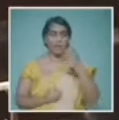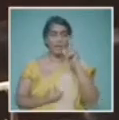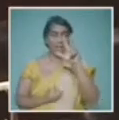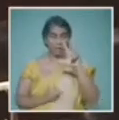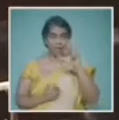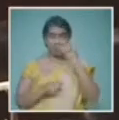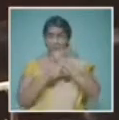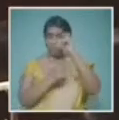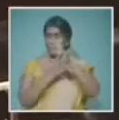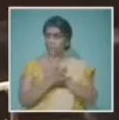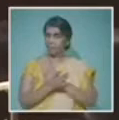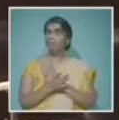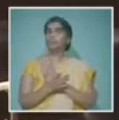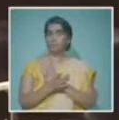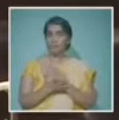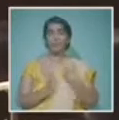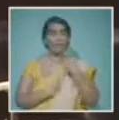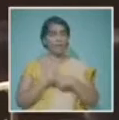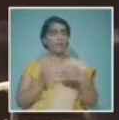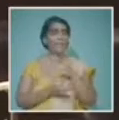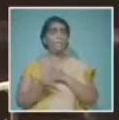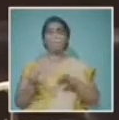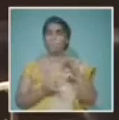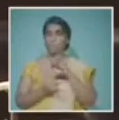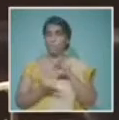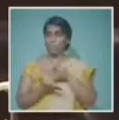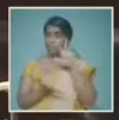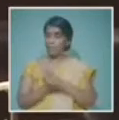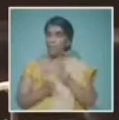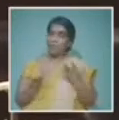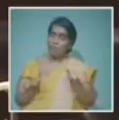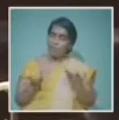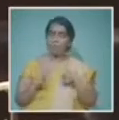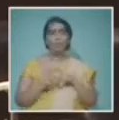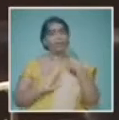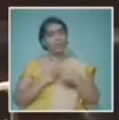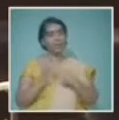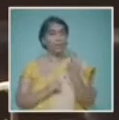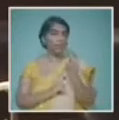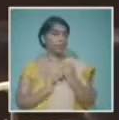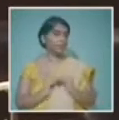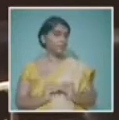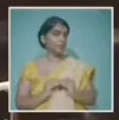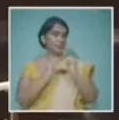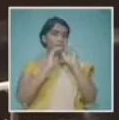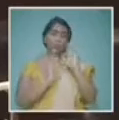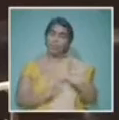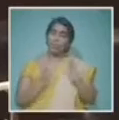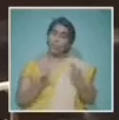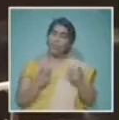1978 ආණ්ඩුක්‍රම ව්‍යවස්ථාව අපේ රටේ ප්‍රජාතන්ත්‍රවාදය තහවුරු කිරීමට හෝ අපේ රටේ ආර්ථික සංවර්ධන ඇති කිරීම සඳහා